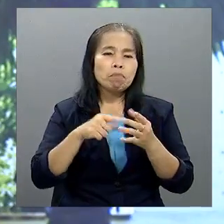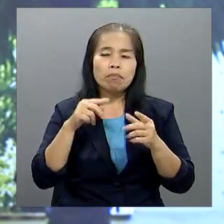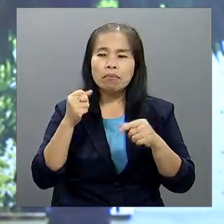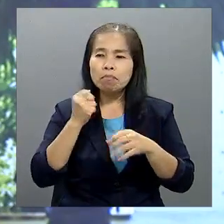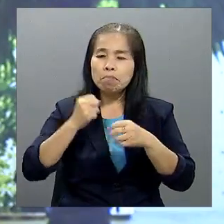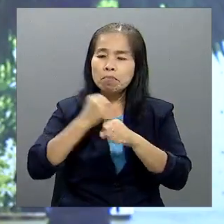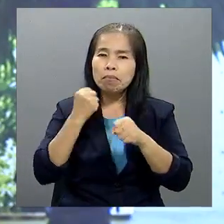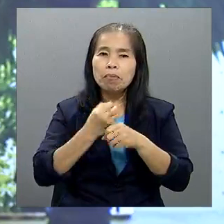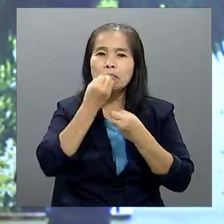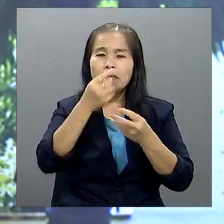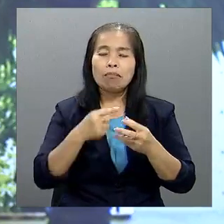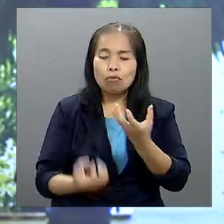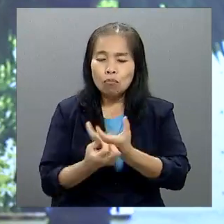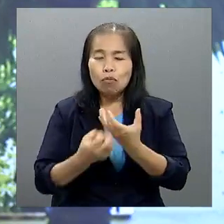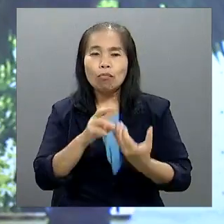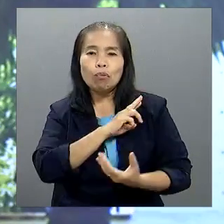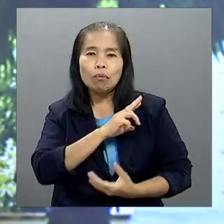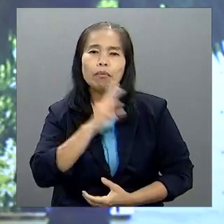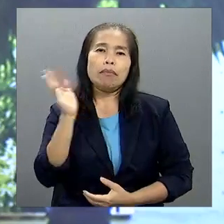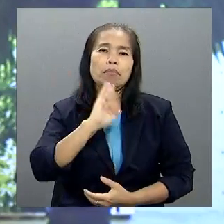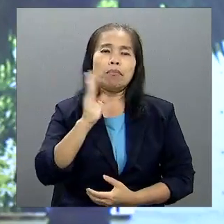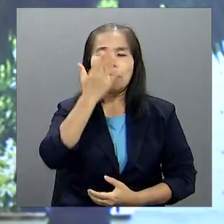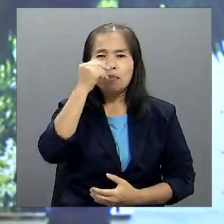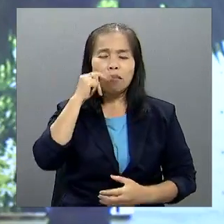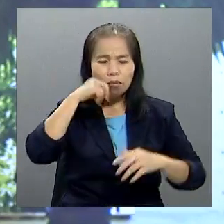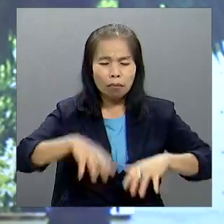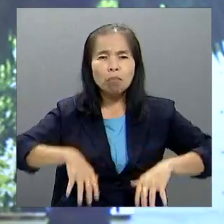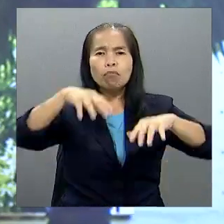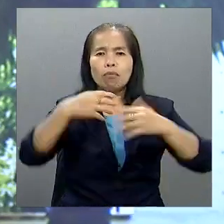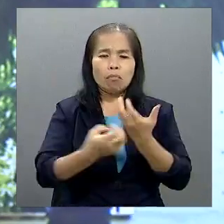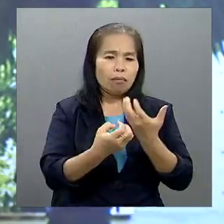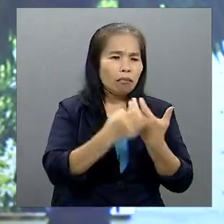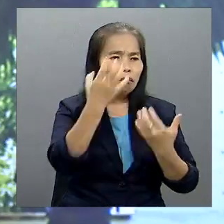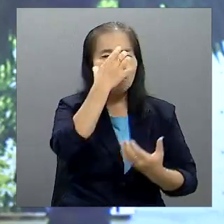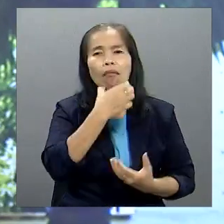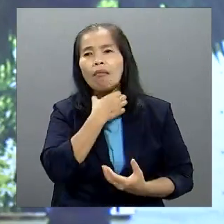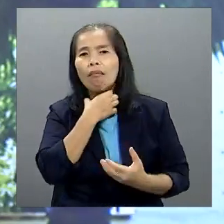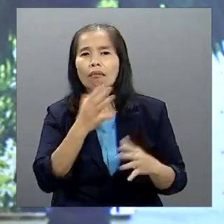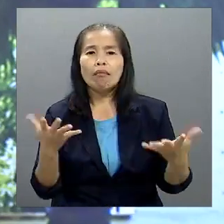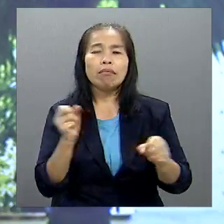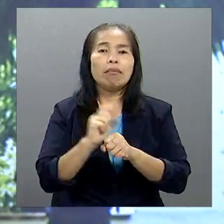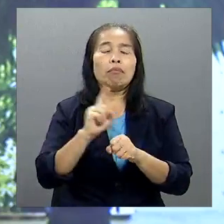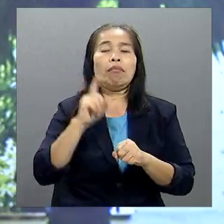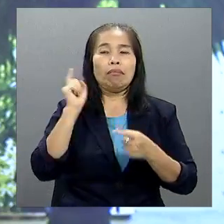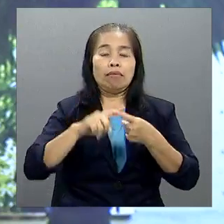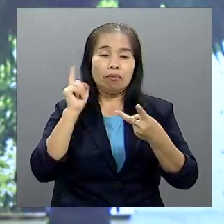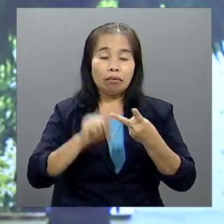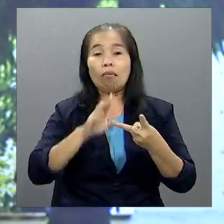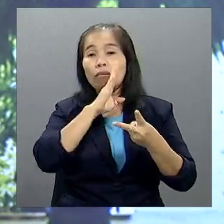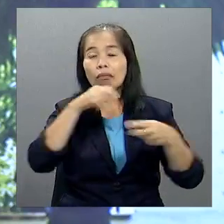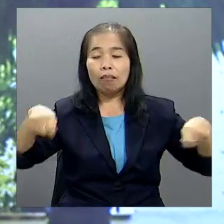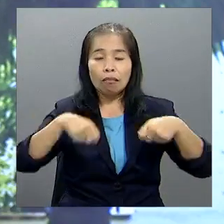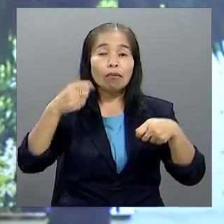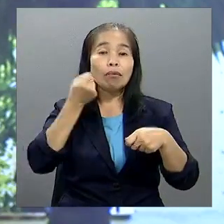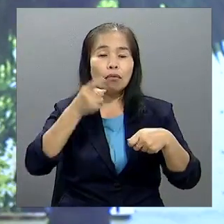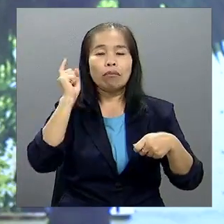ไม่เสียง่าย ต้องเก็บได้นานด้วย ค่ะก็ระดับหนึ่งนะคะสมมติว่าเป็นอาหารสดอย่างเงี้ยค่ะก็ยังอยากแนะนำให้เป็นแบบประเภท